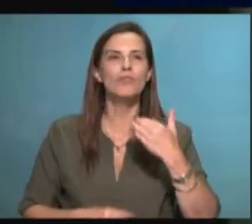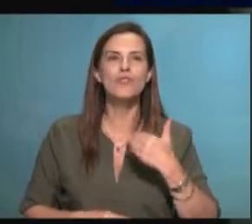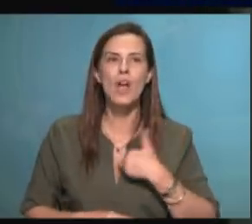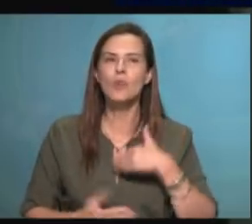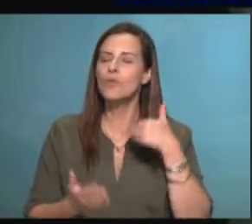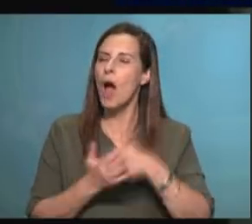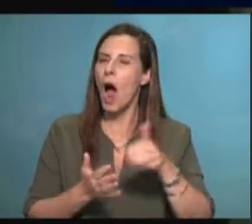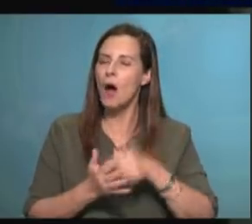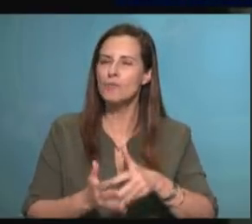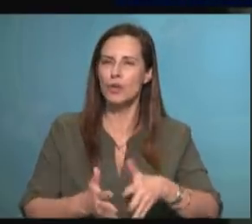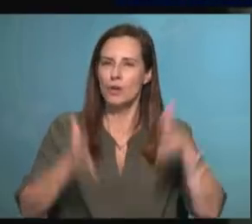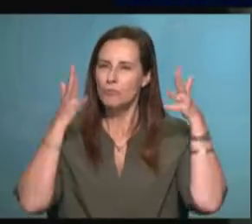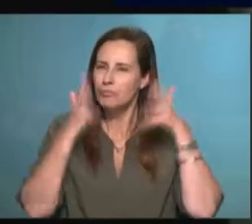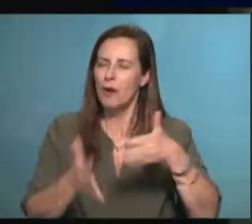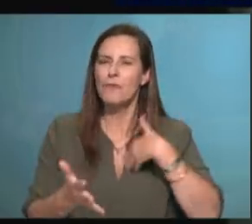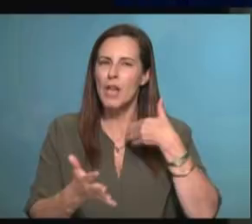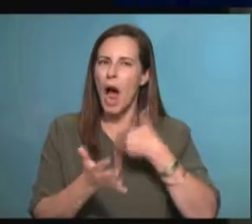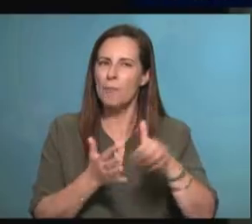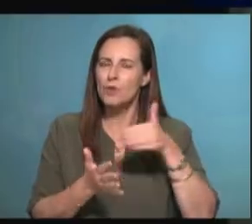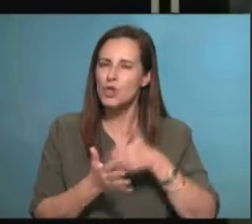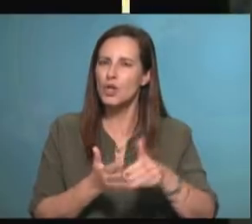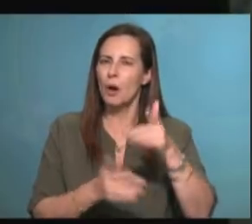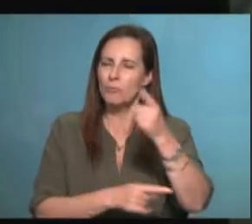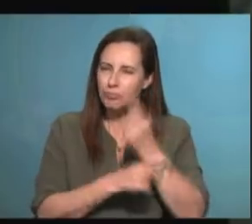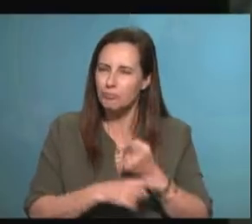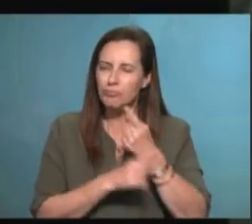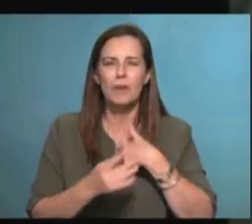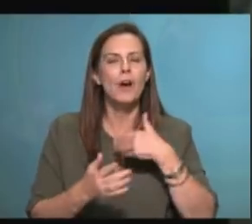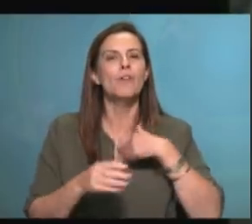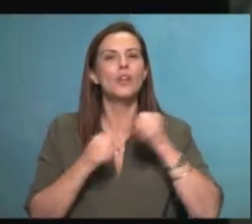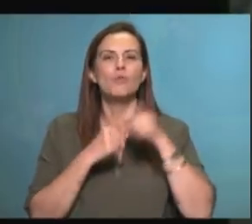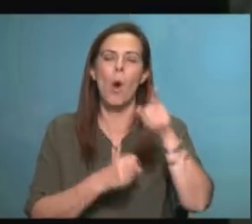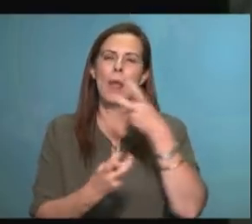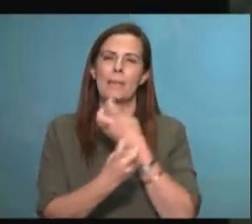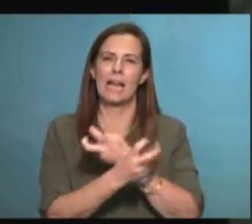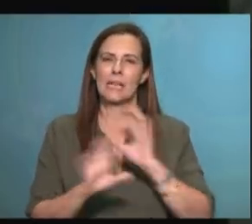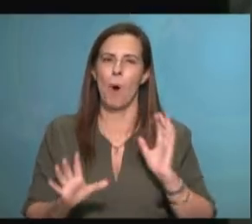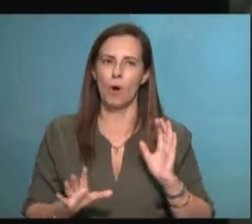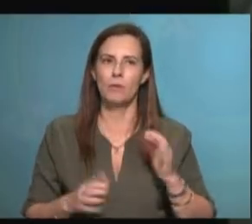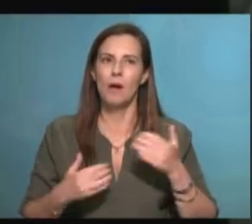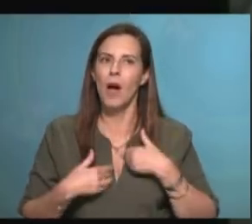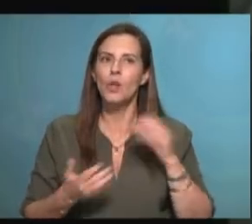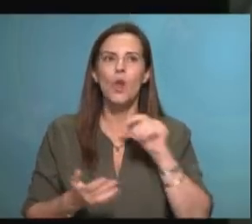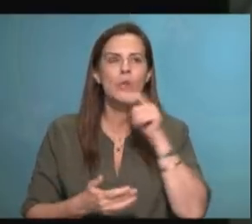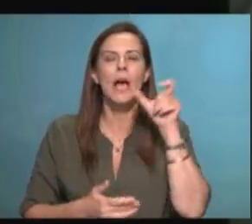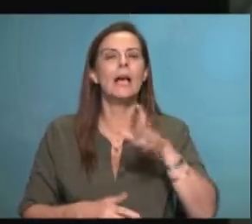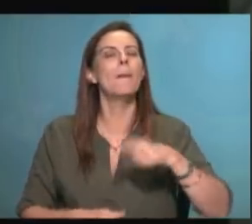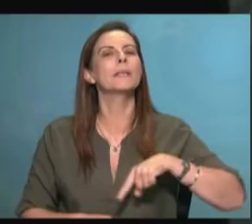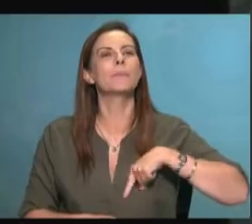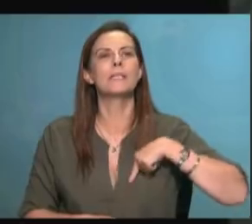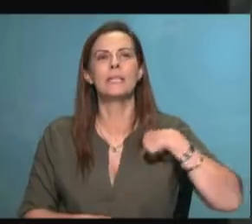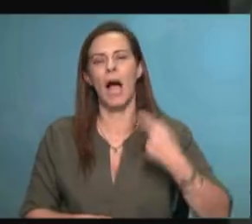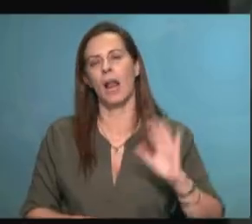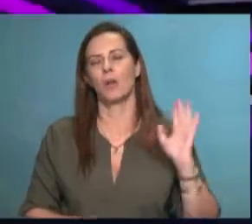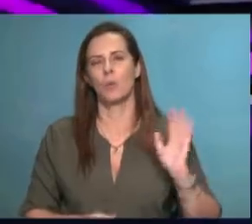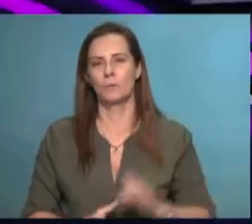נמשיך לתקוף ואנחנו נמשיך להקות ואנחנו נשבור להם את העצמות. אני עוד לא רוצה להתחייב כמה זמן זה ייקח